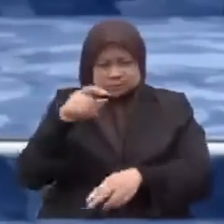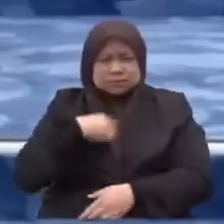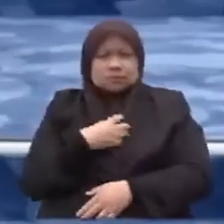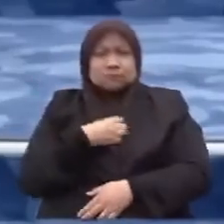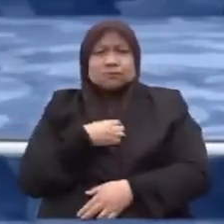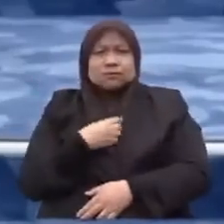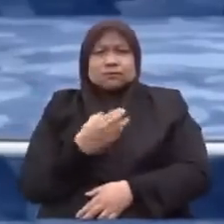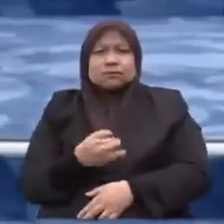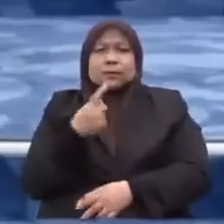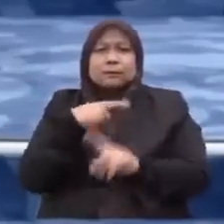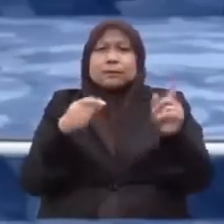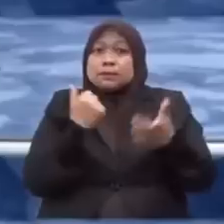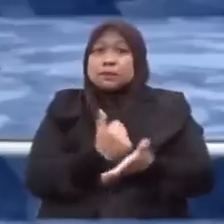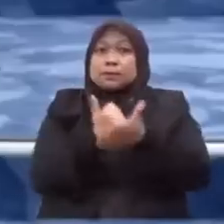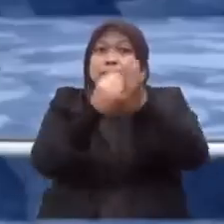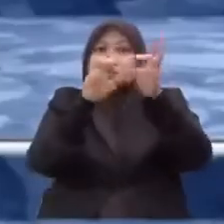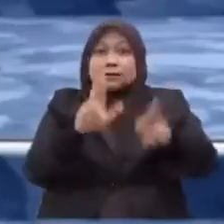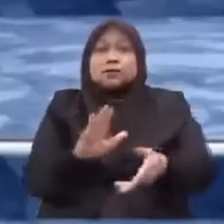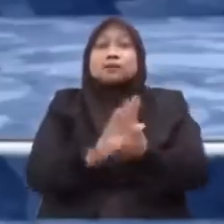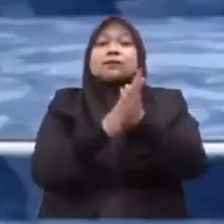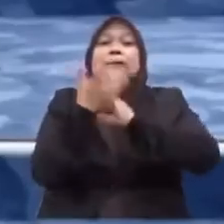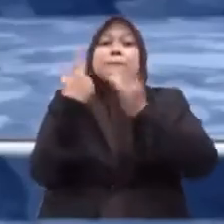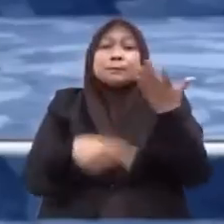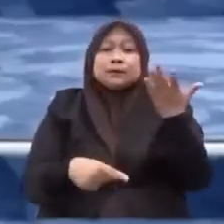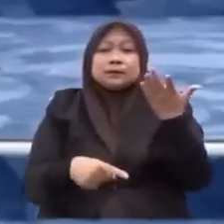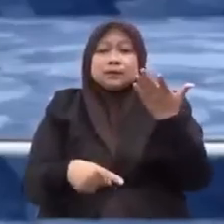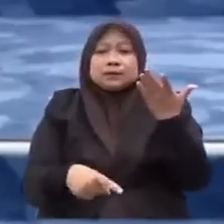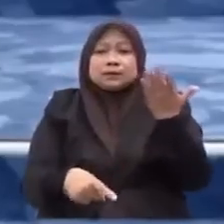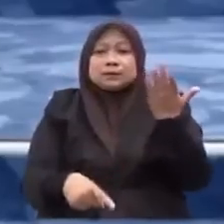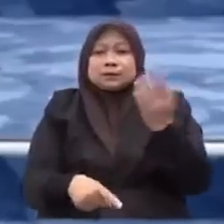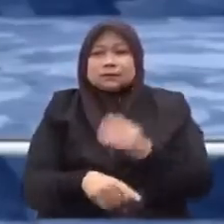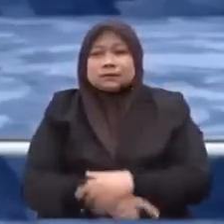keputusan membantu rakyat dan negara siapa